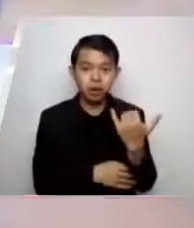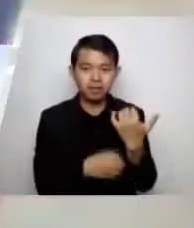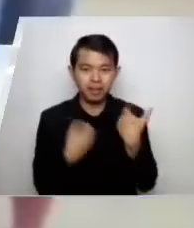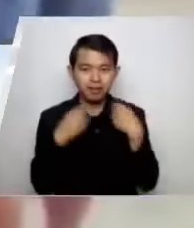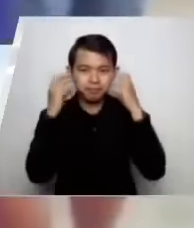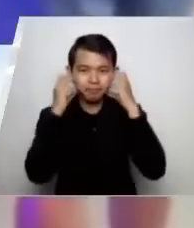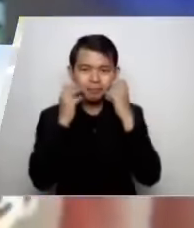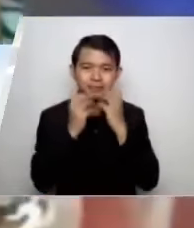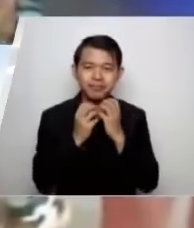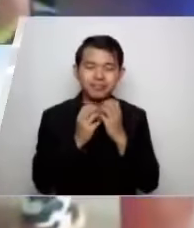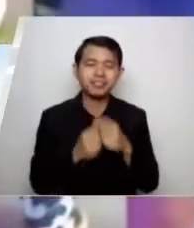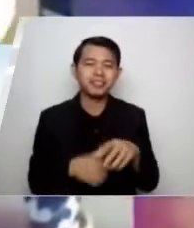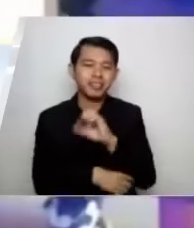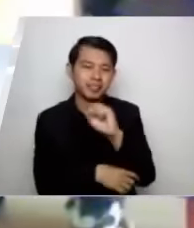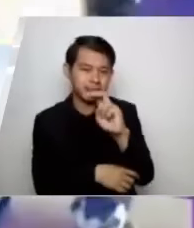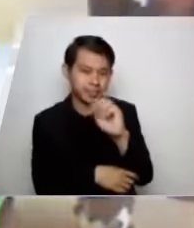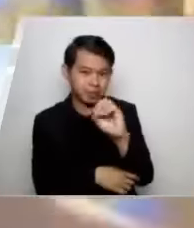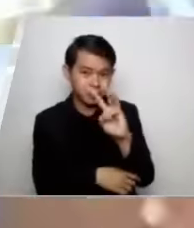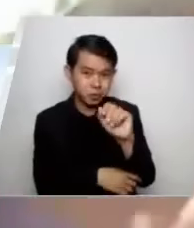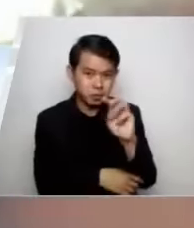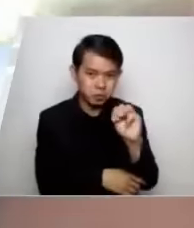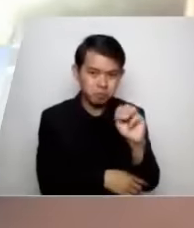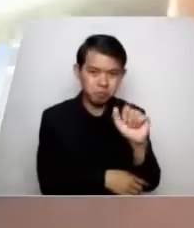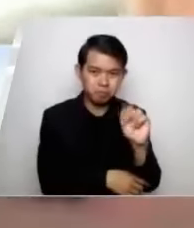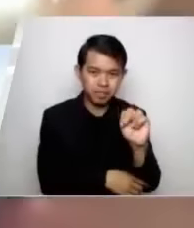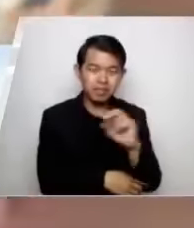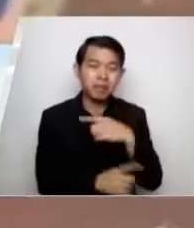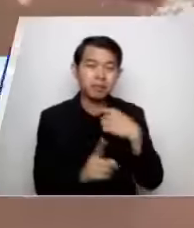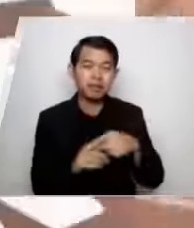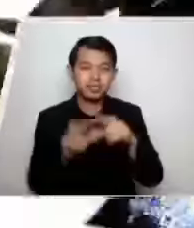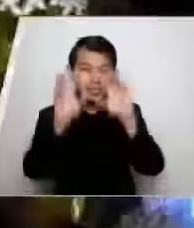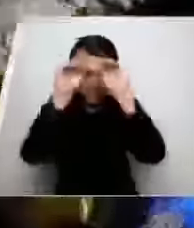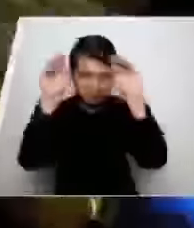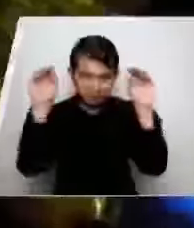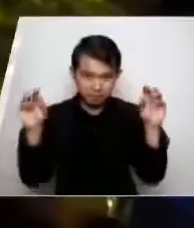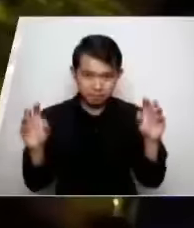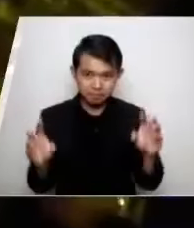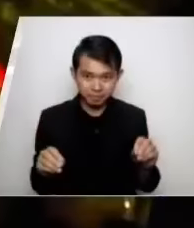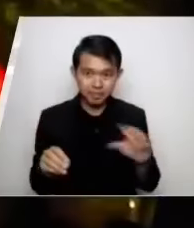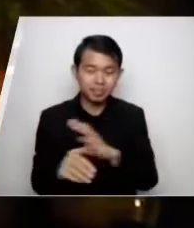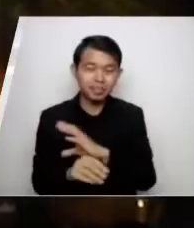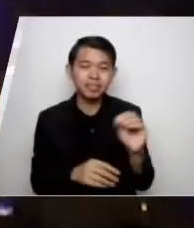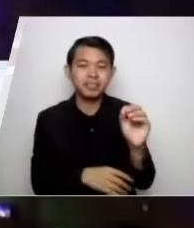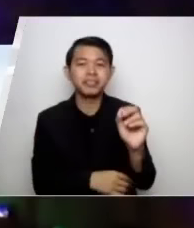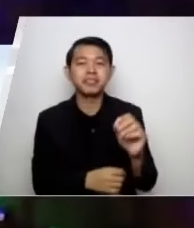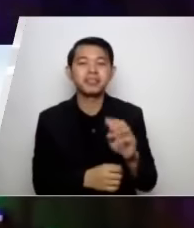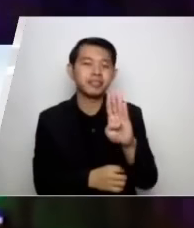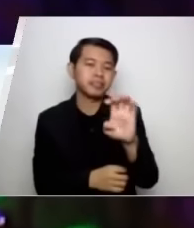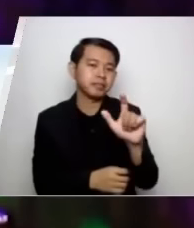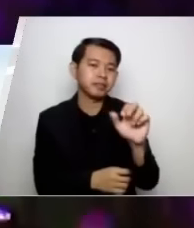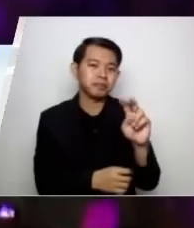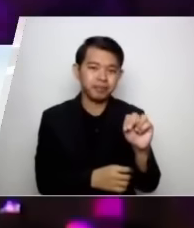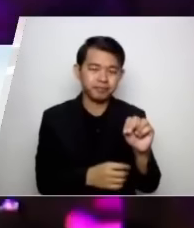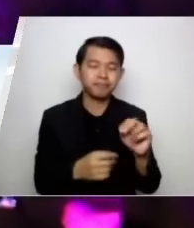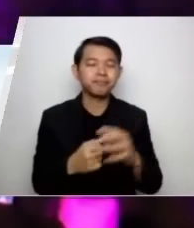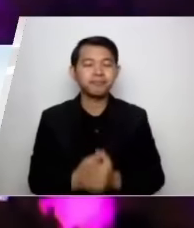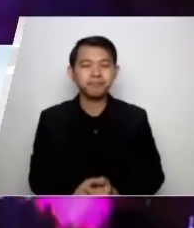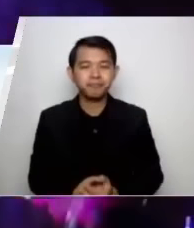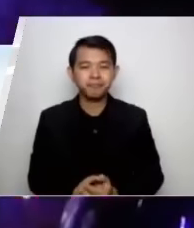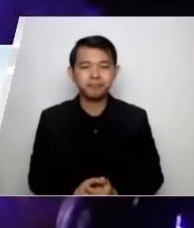din pang picture taking ang tunnel of lights at pati na rin ang mini Belen. Mas umangat ang ganda ng Pawhite Church sa Ilocos